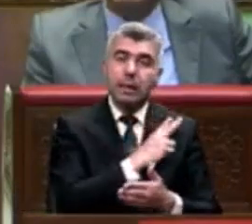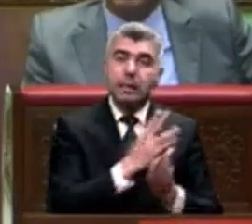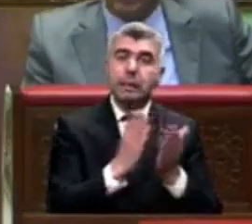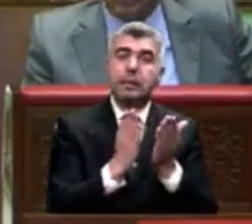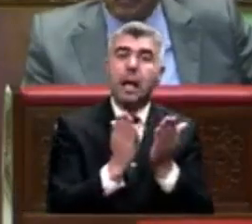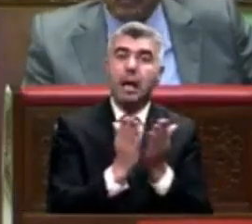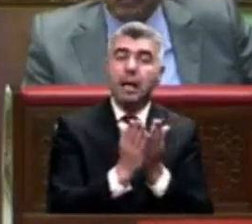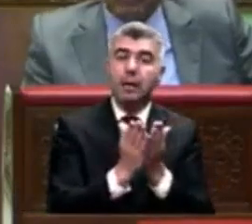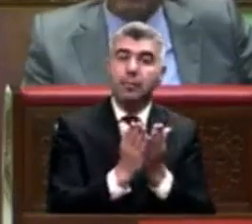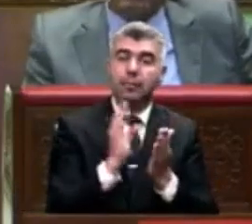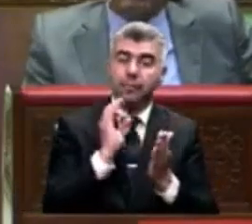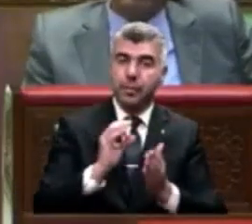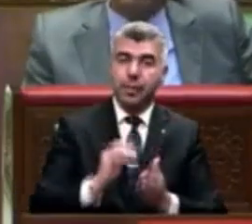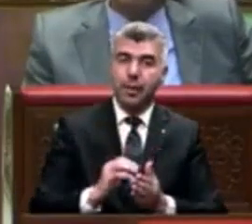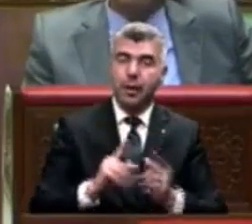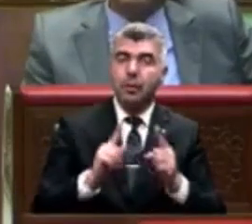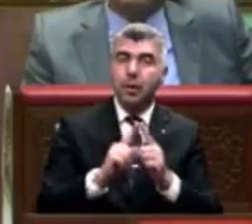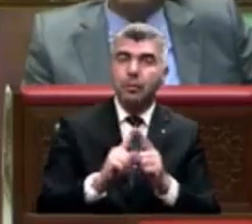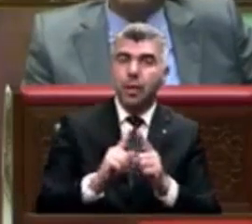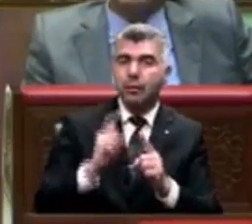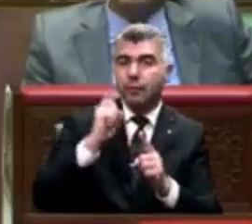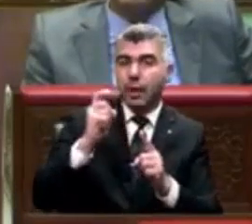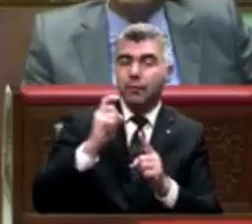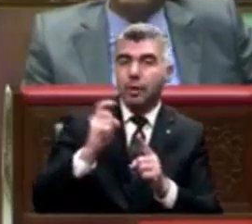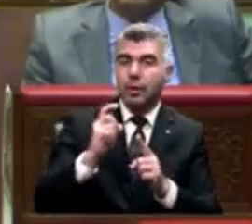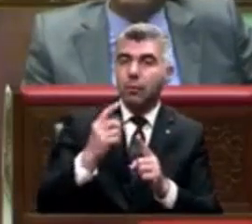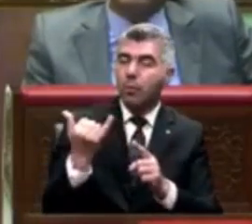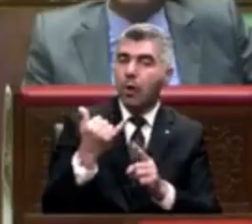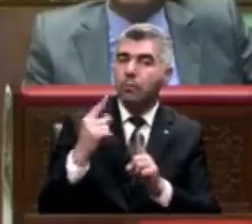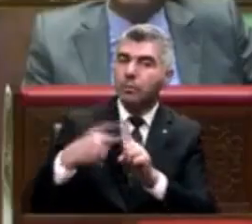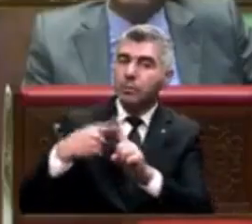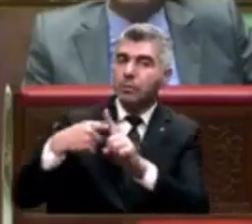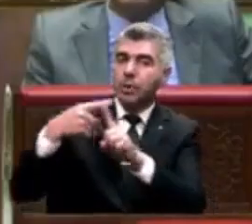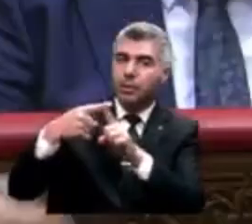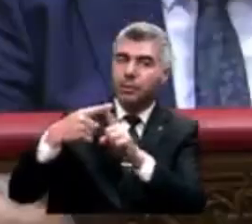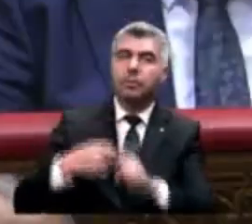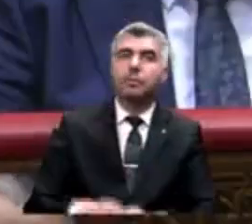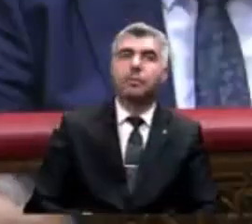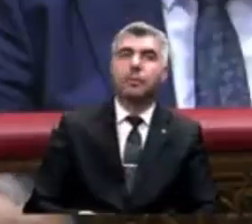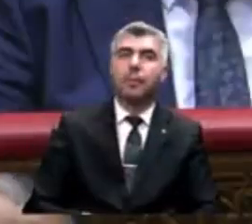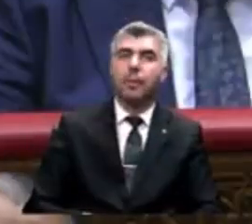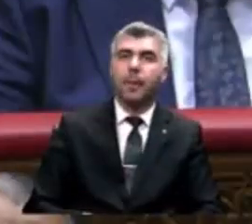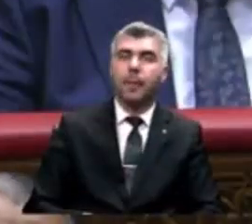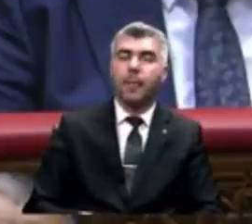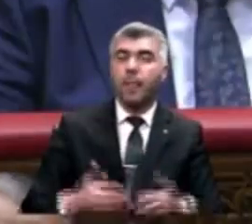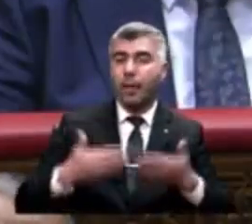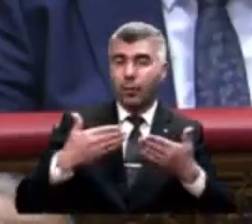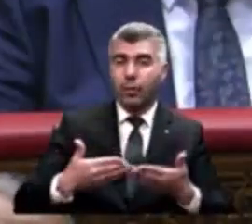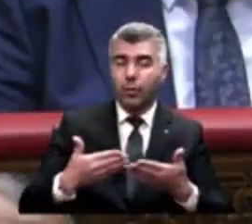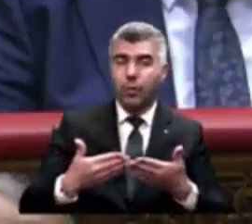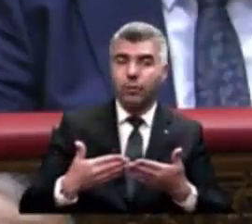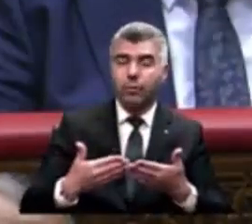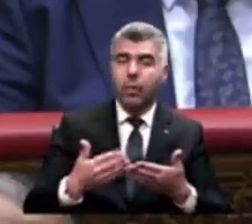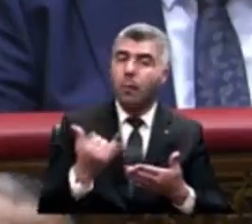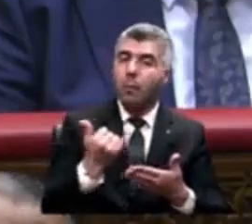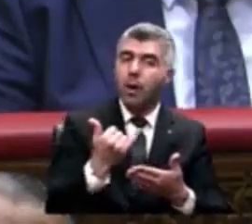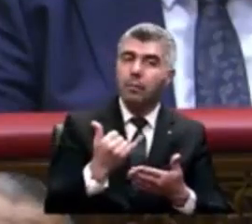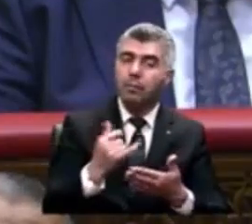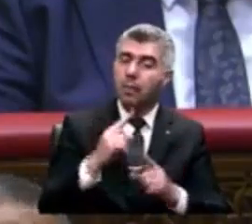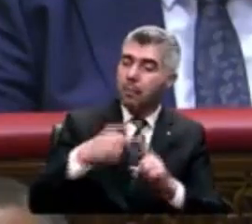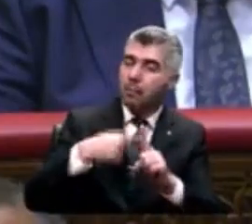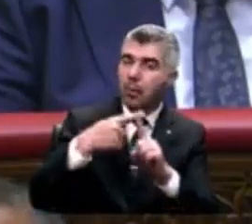كل الأمور اللي هي مادية، وبالتالي لابد اليوم كنطالبوا بواحد الرفع من الأجور،